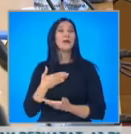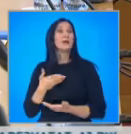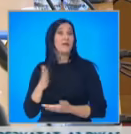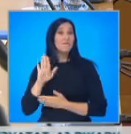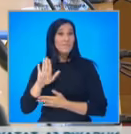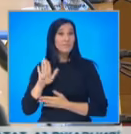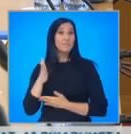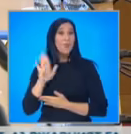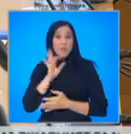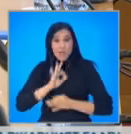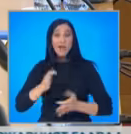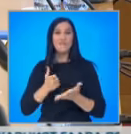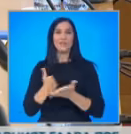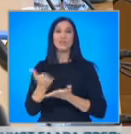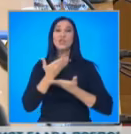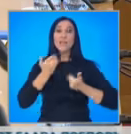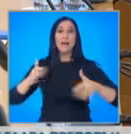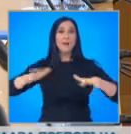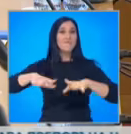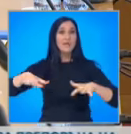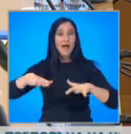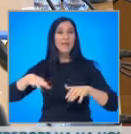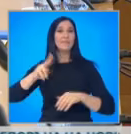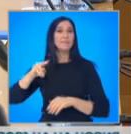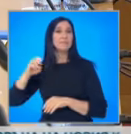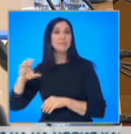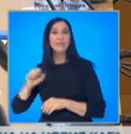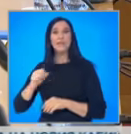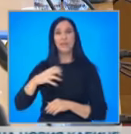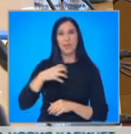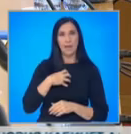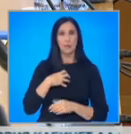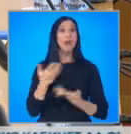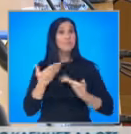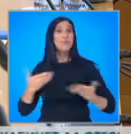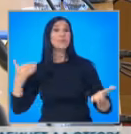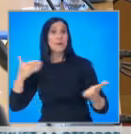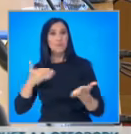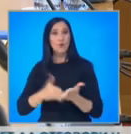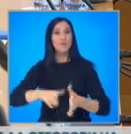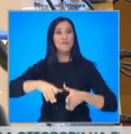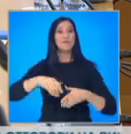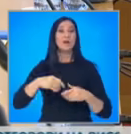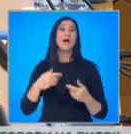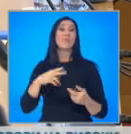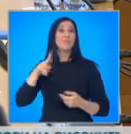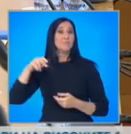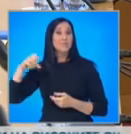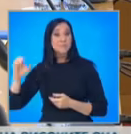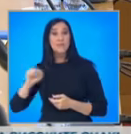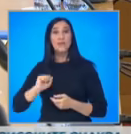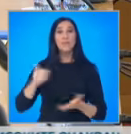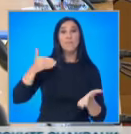по никакъв начин да няма влияние на ДПС и на ГЕРБ. Ние сме срещу дългата ръка на ДПС